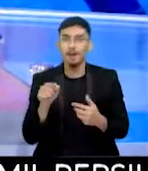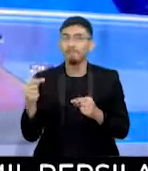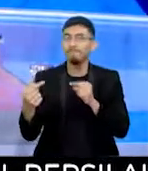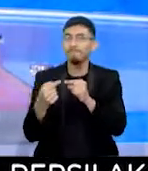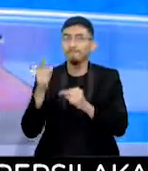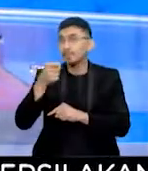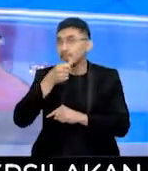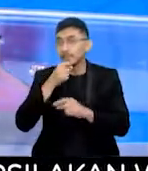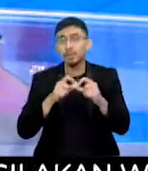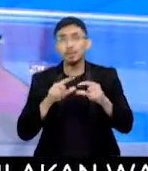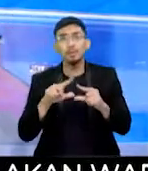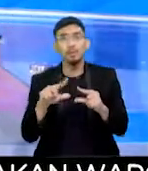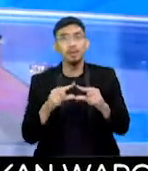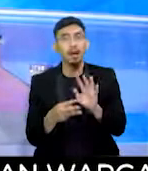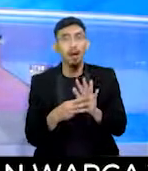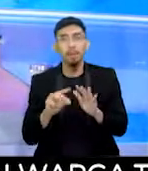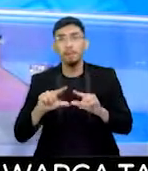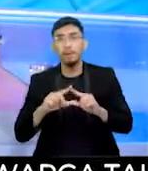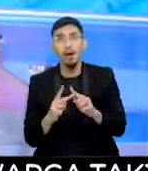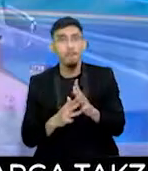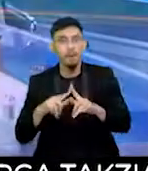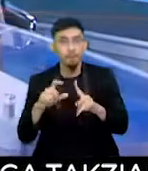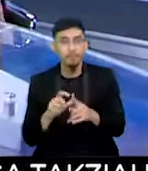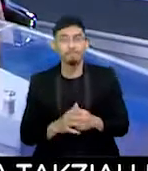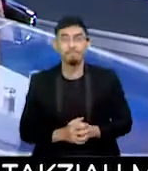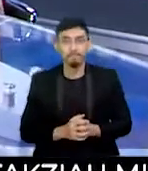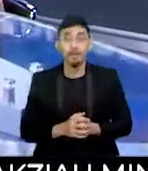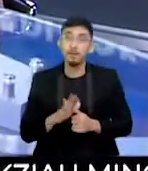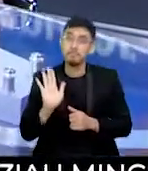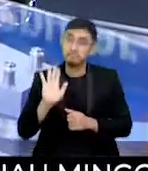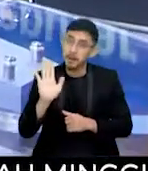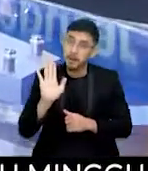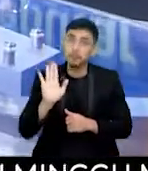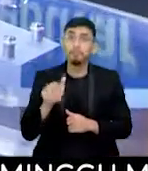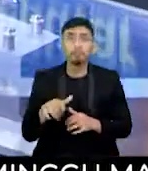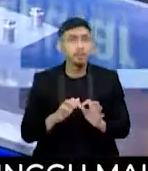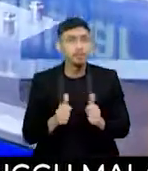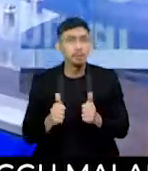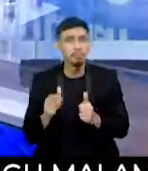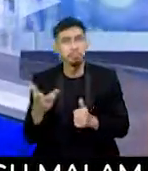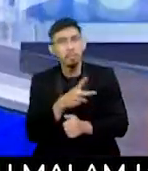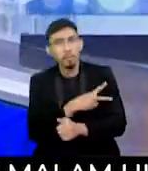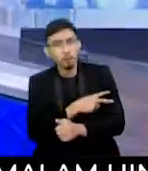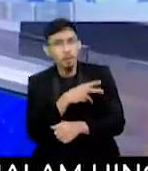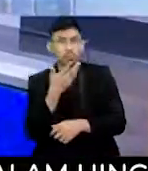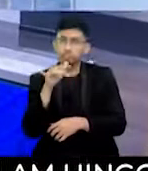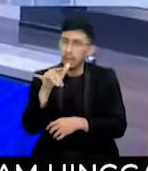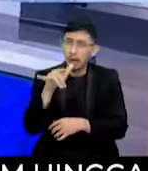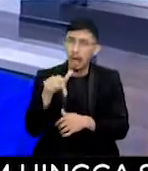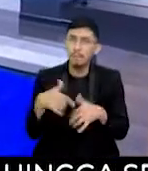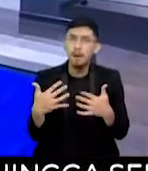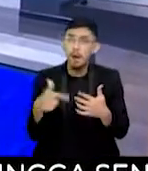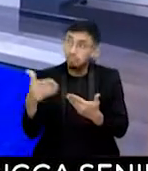persiapan di sana? Segera kita temui reporter Salam Rahmat. Salam, selamat siang. Apa saja persiapan yang dilakukan petugas maupun pihak